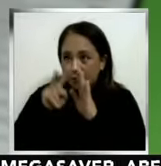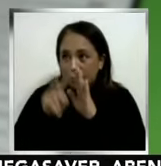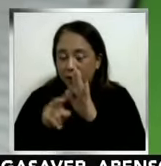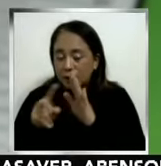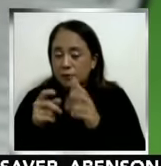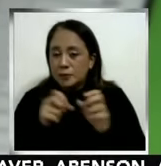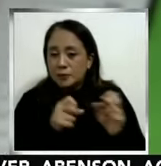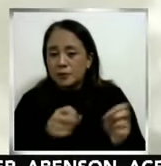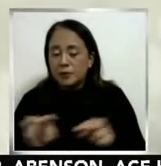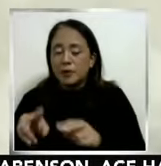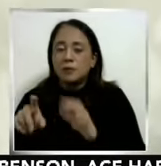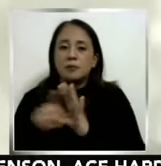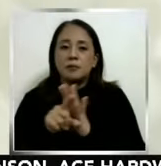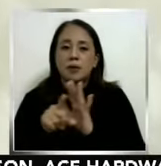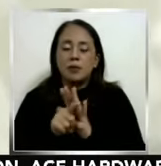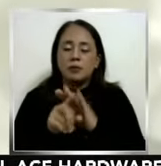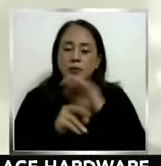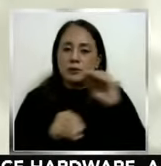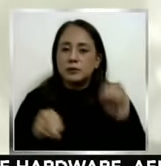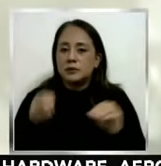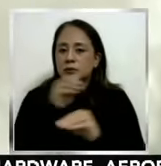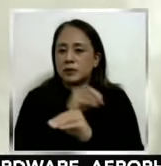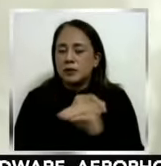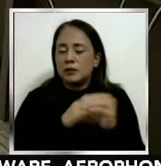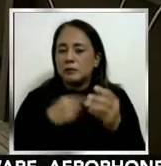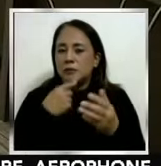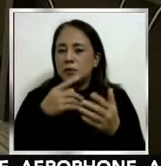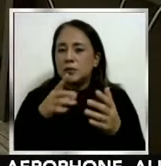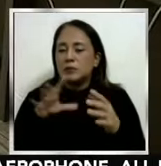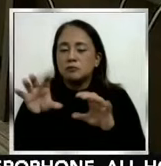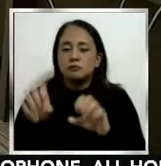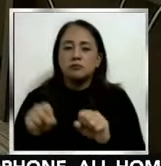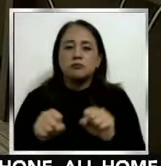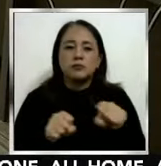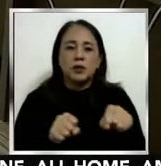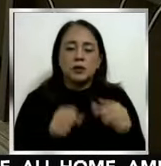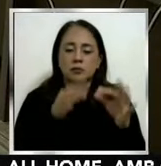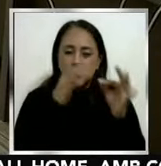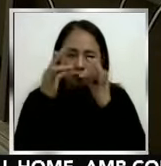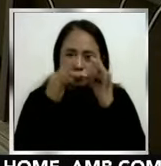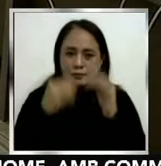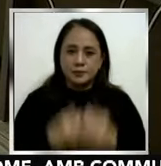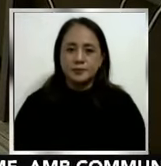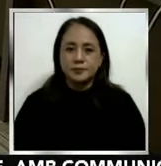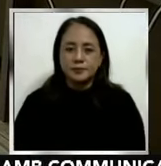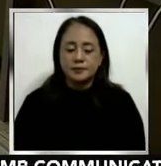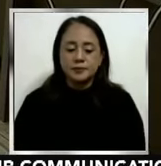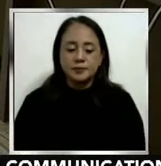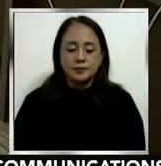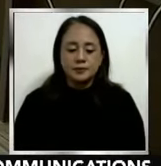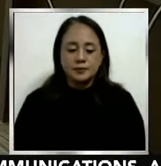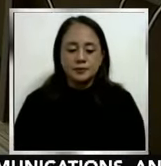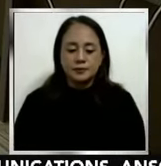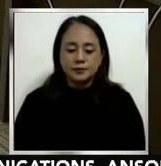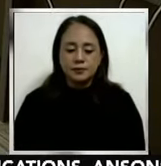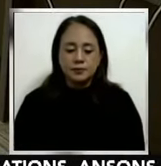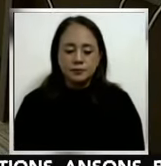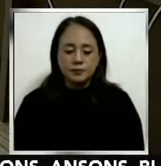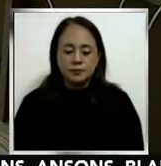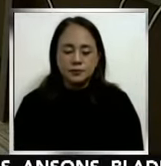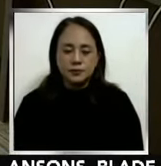sa pagre-recycle ng mga nasasabat na droga. Para sa GMA Integrated News, Tina Panganiban